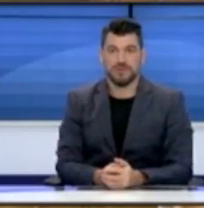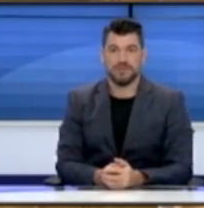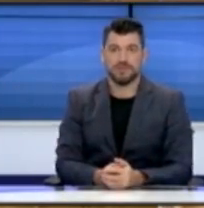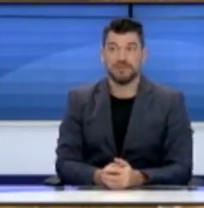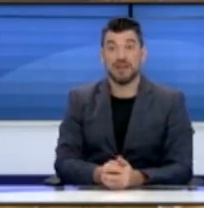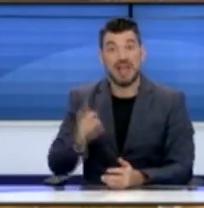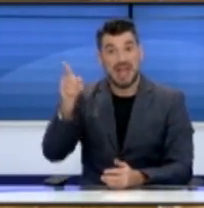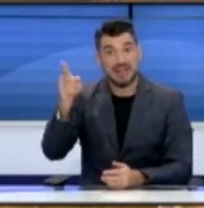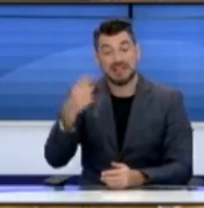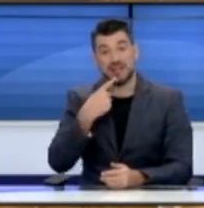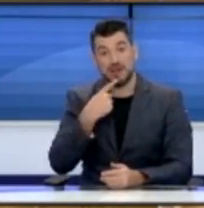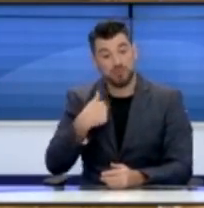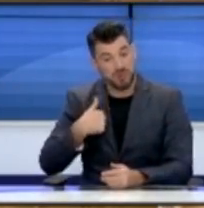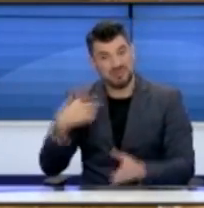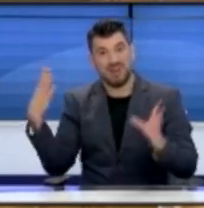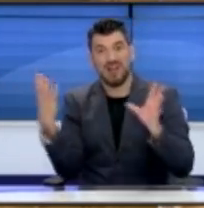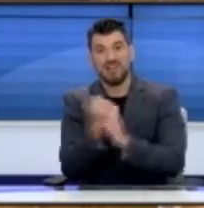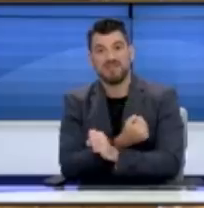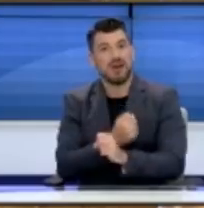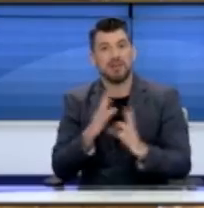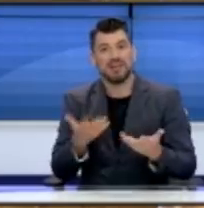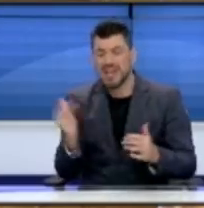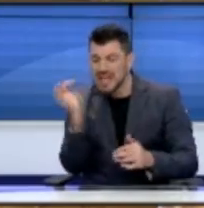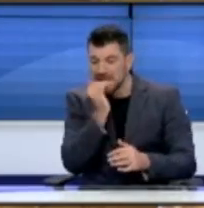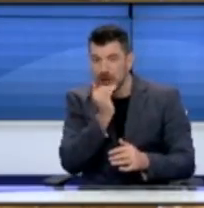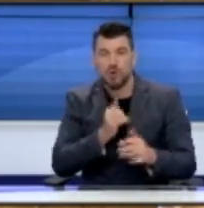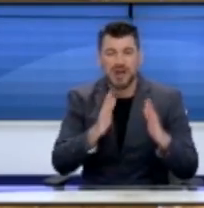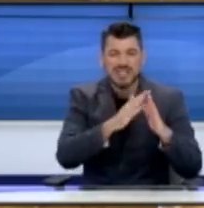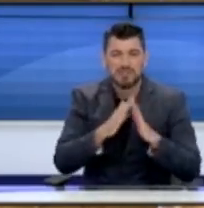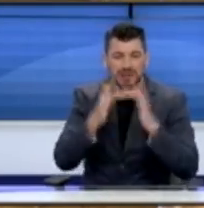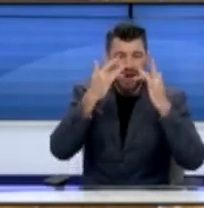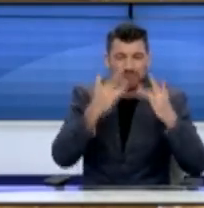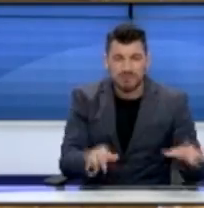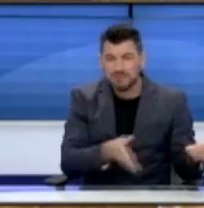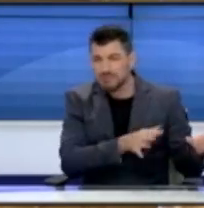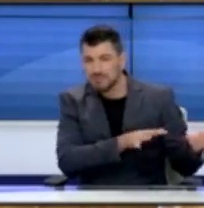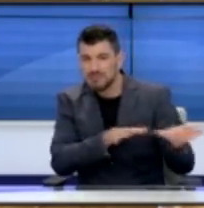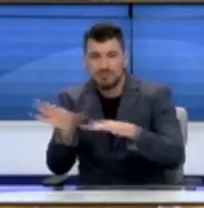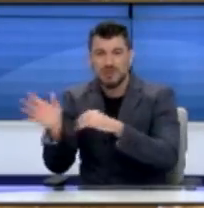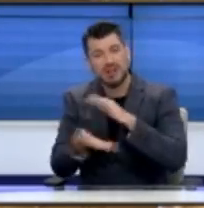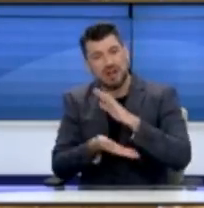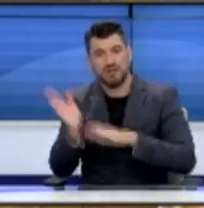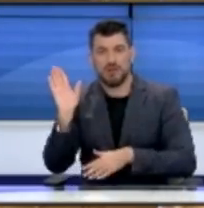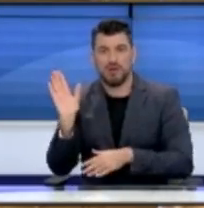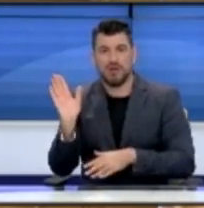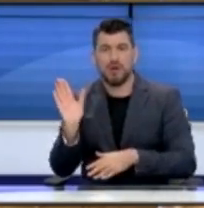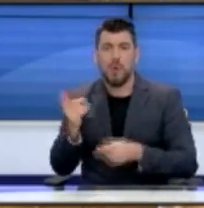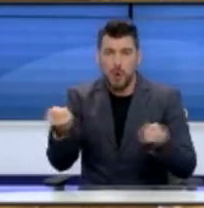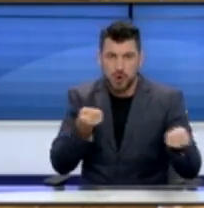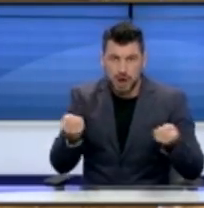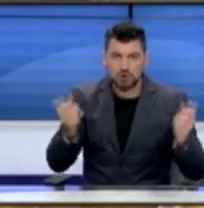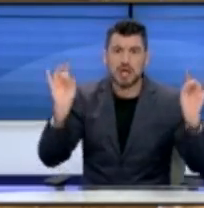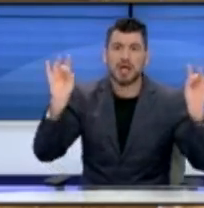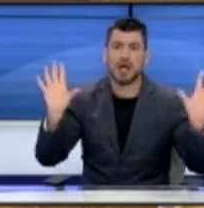τις εκκενώσεις. Εκκενώσεις χωρίς σχέδιο, χωρίς εκπαίδευση, χωρίς υποδομές συγκέντρωσης, χωρίς εξασφάλιση